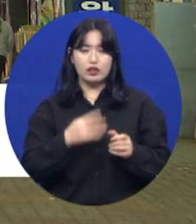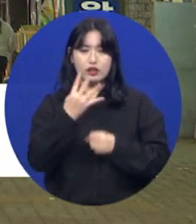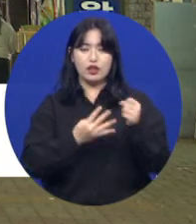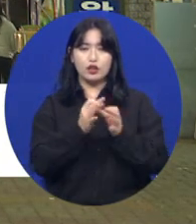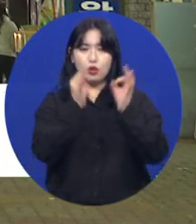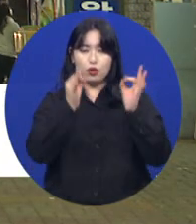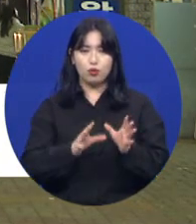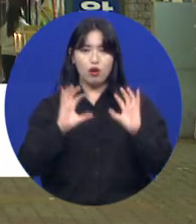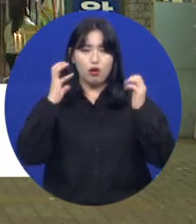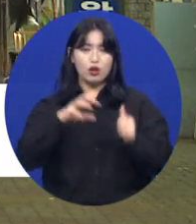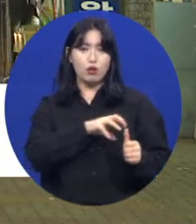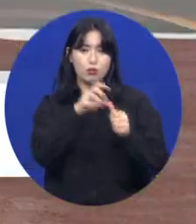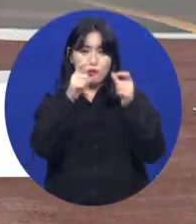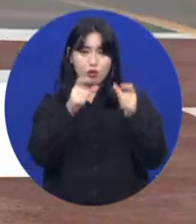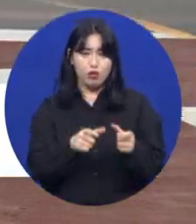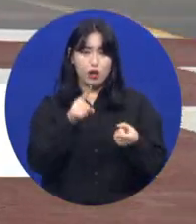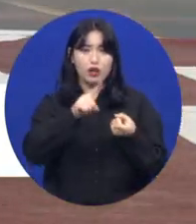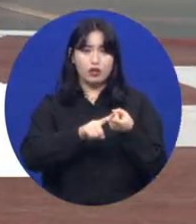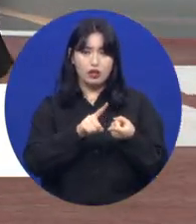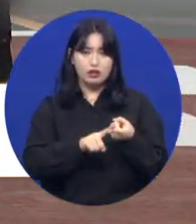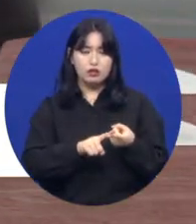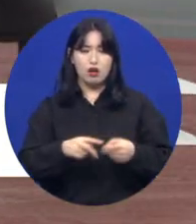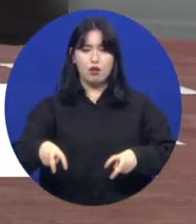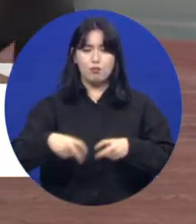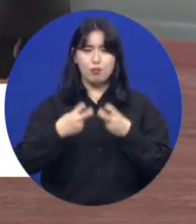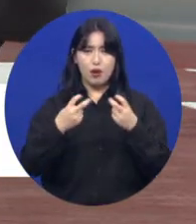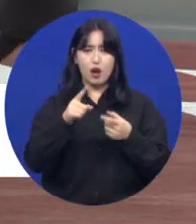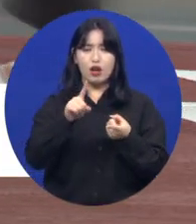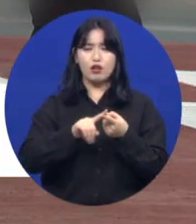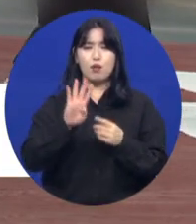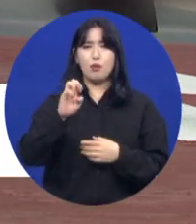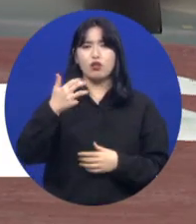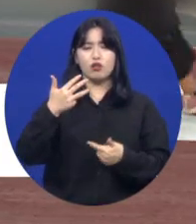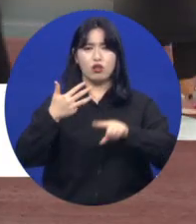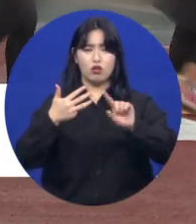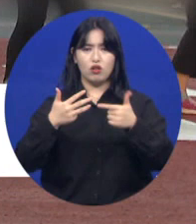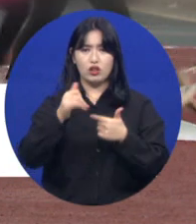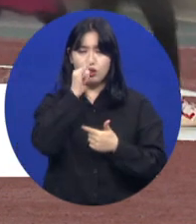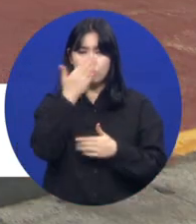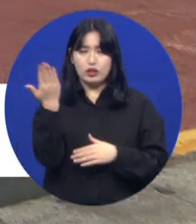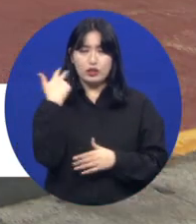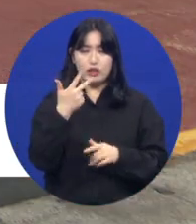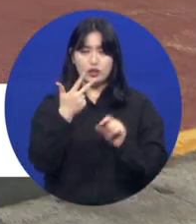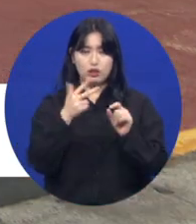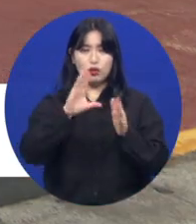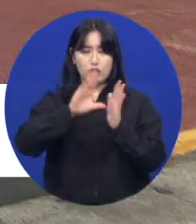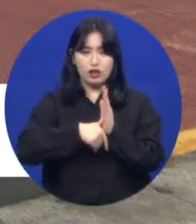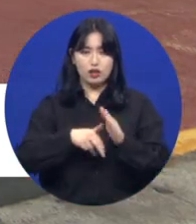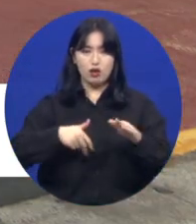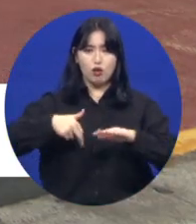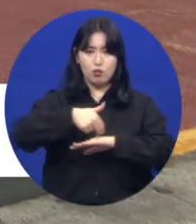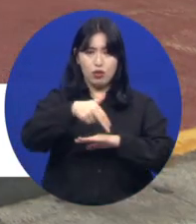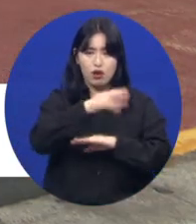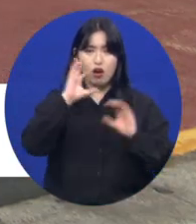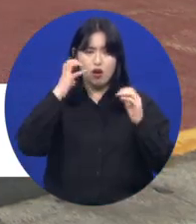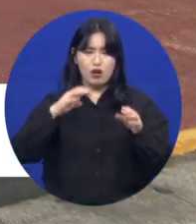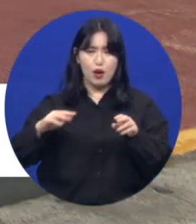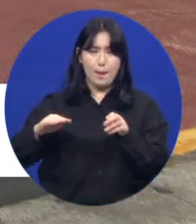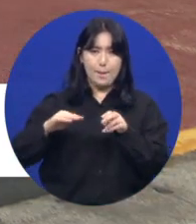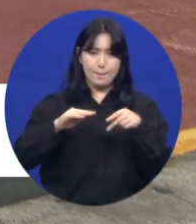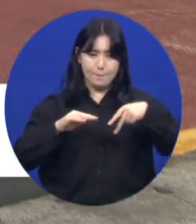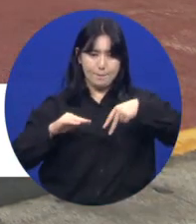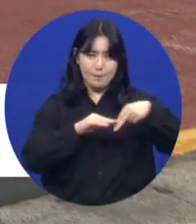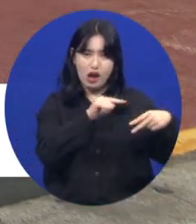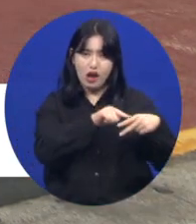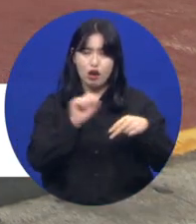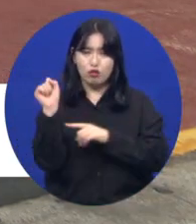4년간 어린이 보호구역에서 교통사고 48건이 발생했고 지난 7월에는 횡단보도에서 어린이를 친